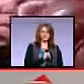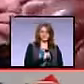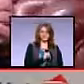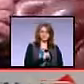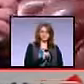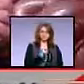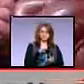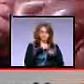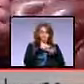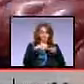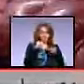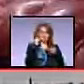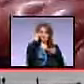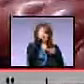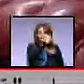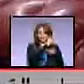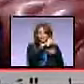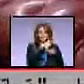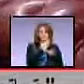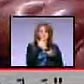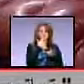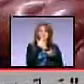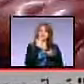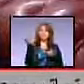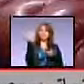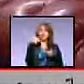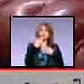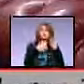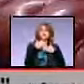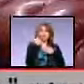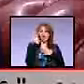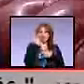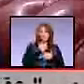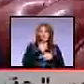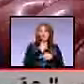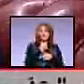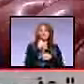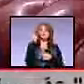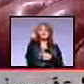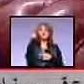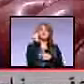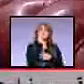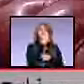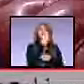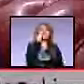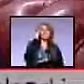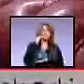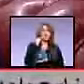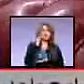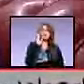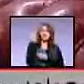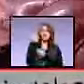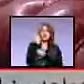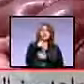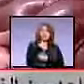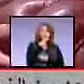كانت طويله عليا زمان، يلا يا بابا الحقني يا بابا، دي بتتقال بشكل لوب يعني، لدرجه حتى في الفيلم يلا يا بابا الحقني يا بابا، يلا يا